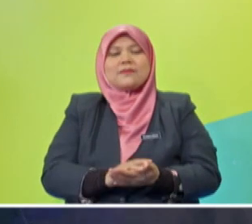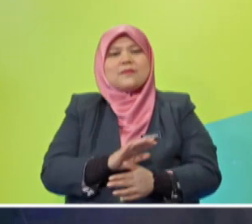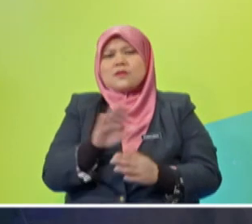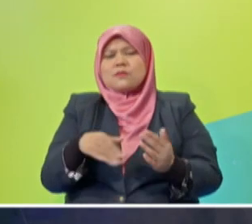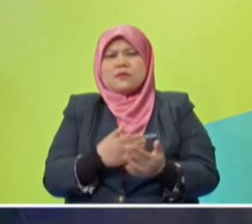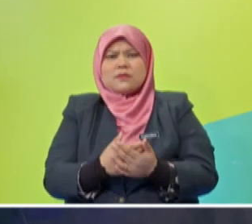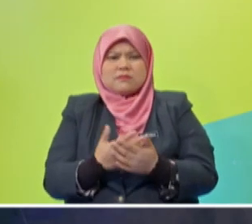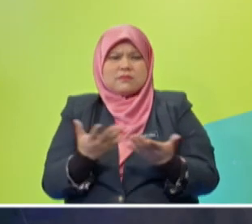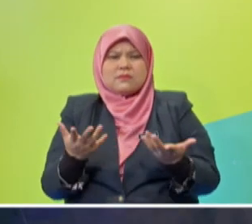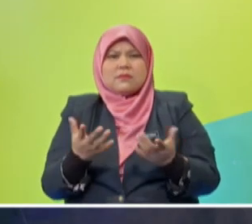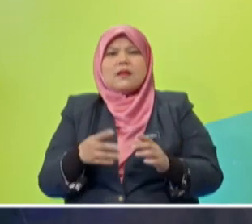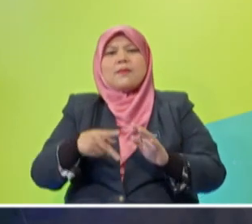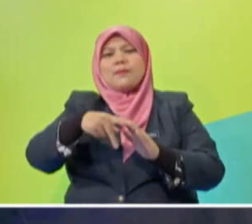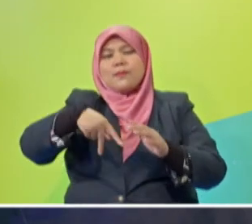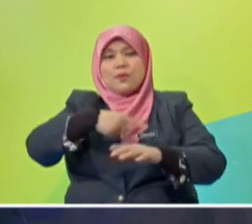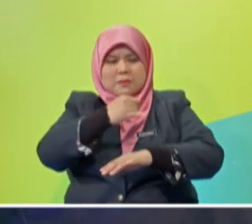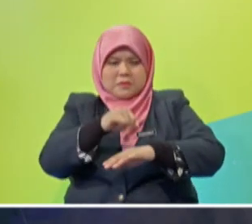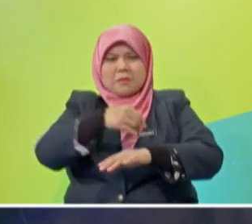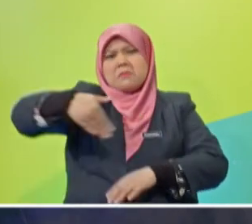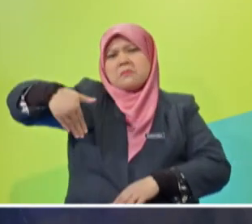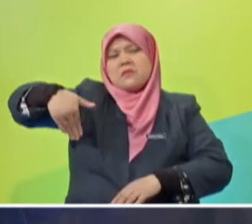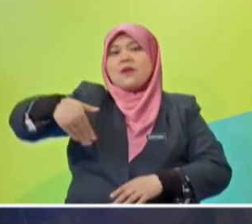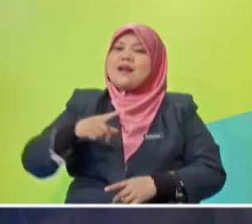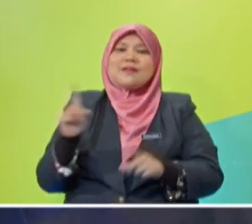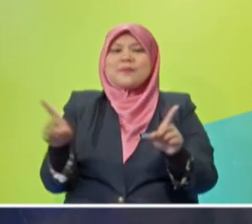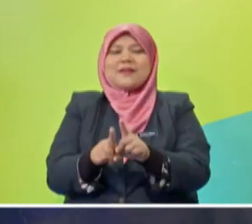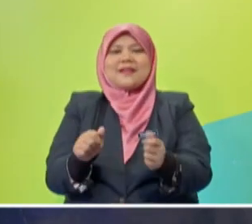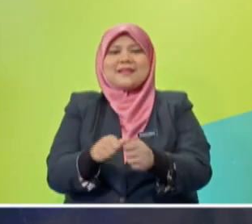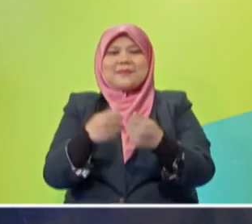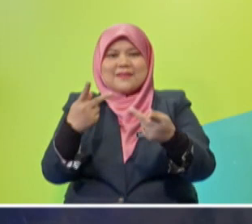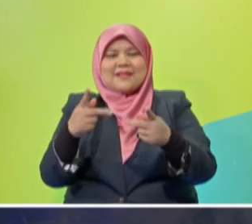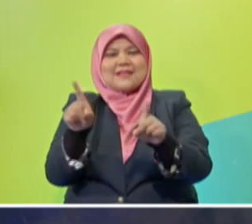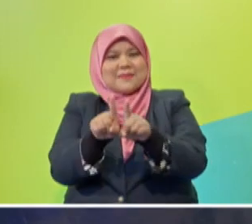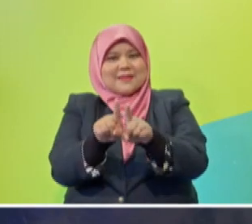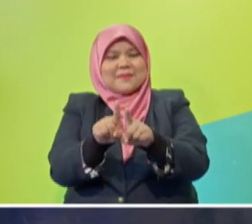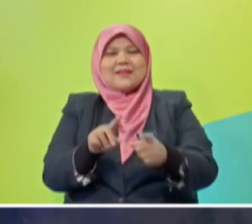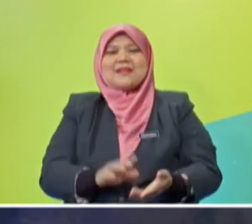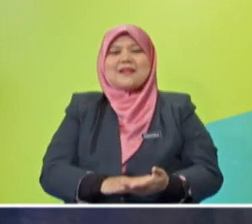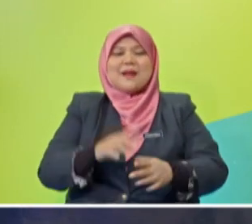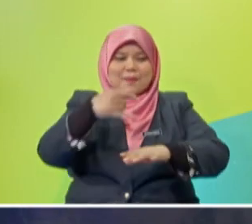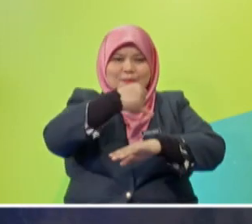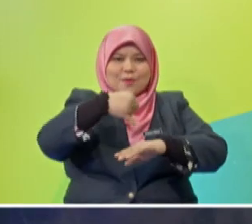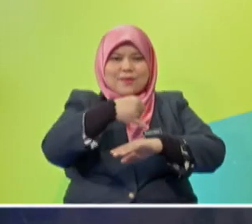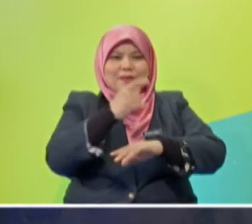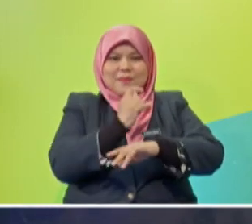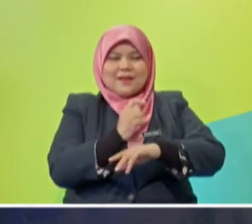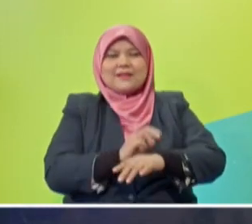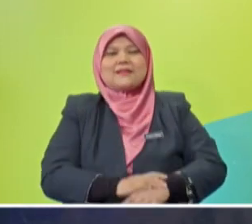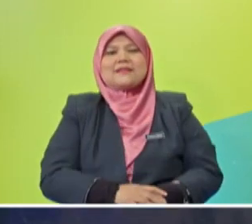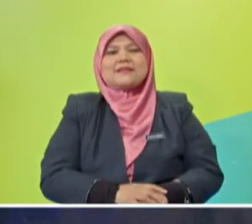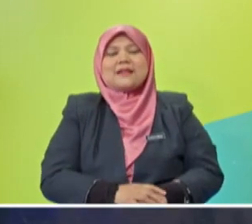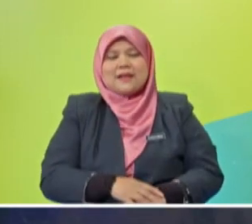sini, Pulau Tioman je saya belum pernah sampai. Okey, tak apa. Lepas ni kita pergi sama-sama. InsyaAllah kita akan pergi bersama-sama. Okey. Yang lain insyaAllah dah